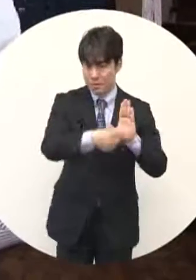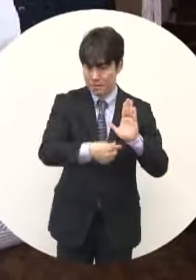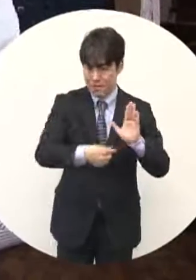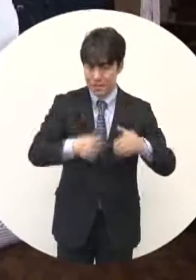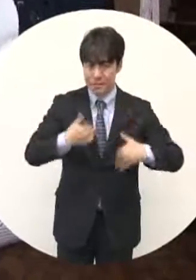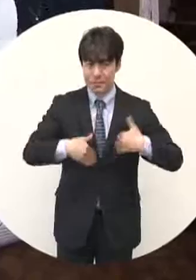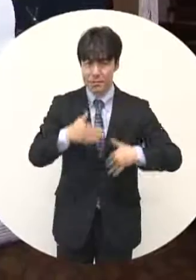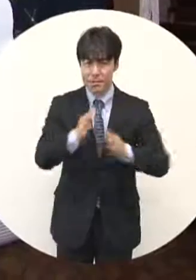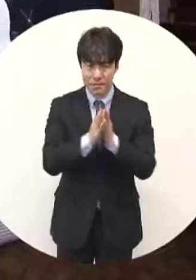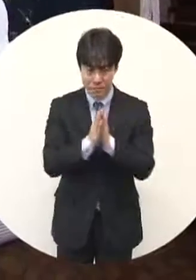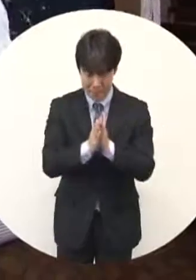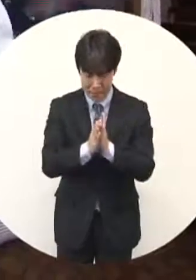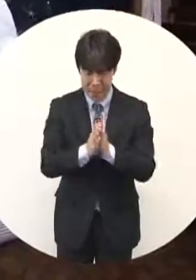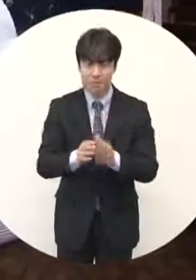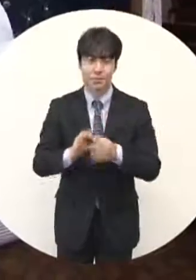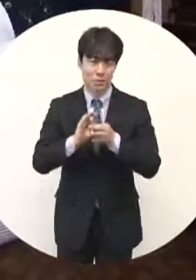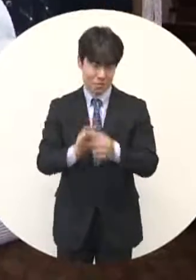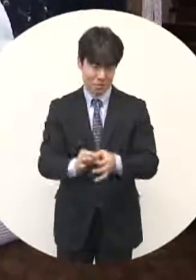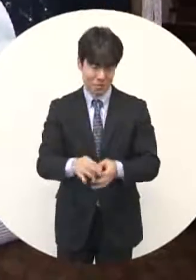しみください。